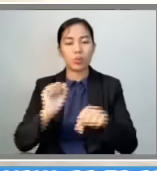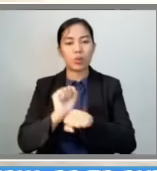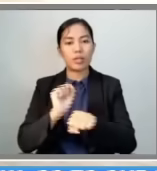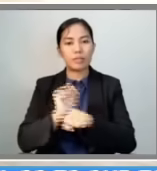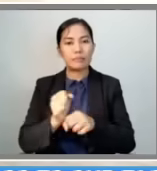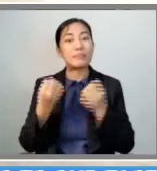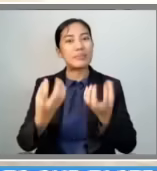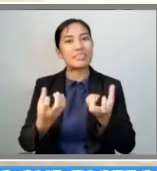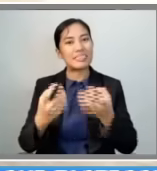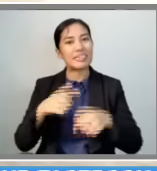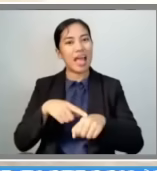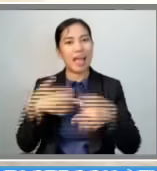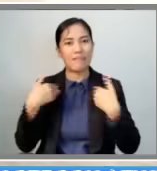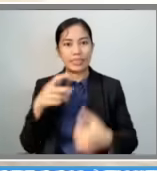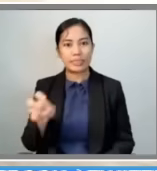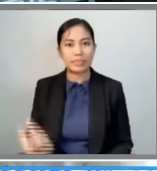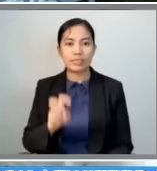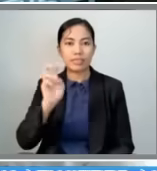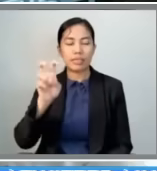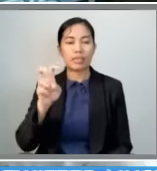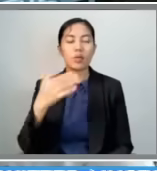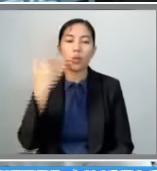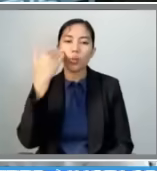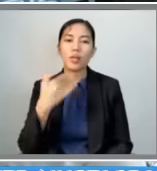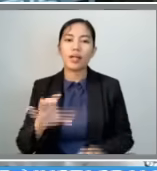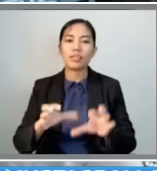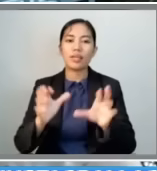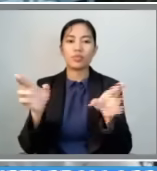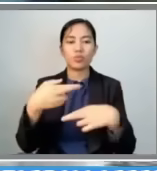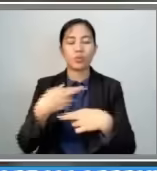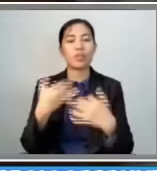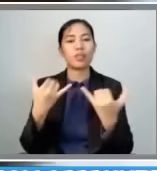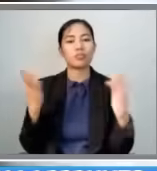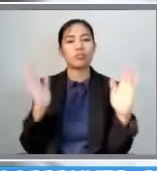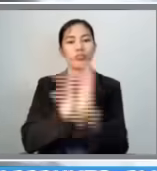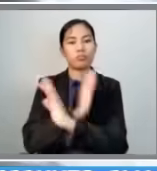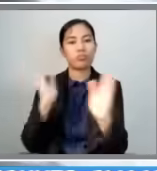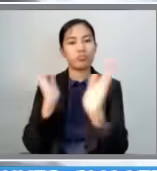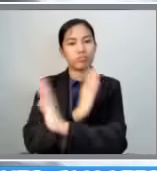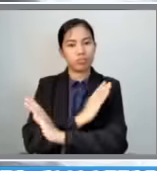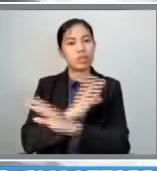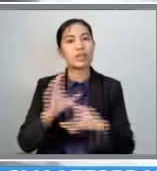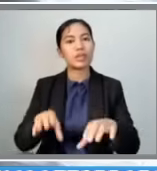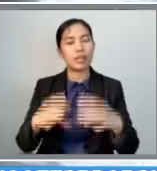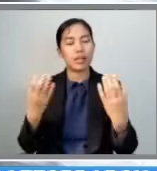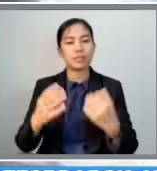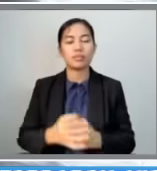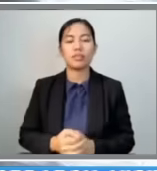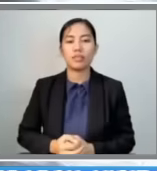lugar. Dahil kulang ang mga classroom, shifting muna ang klase. Sa datos ng DepEd,